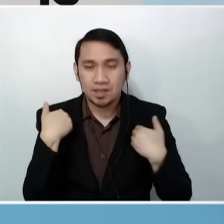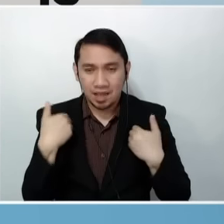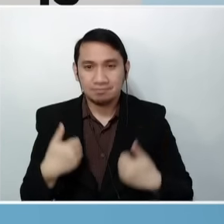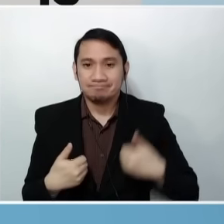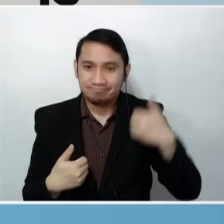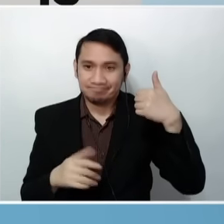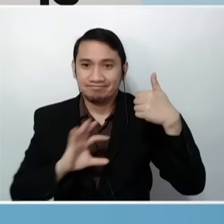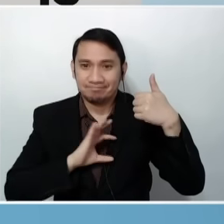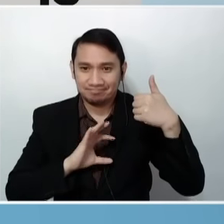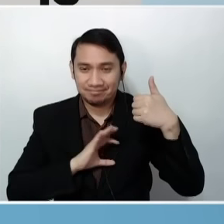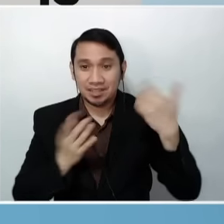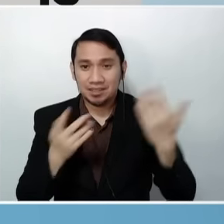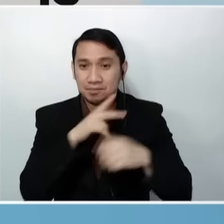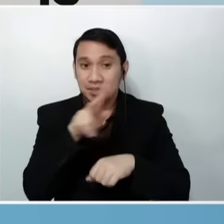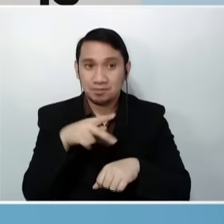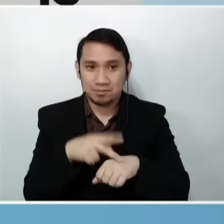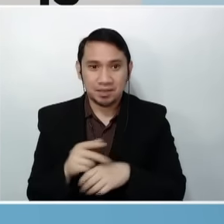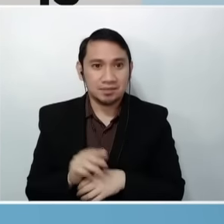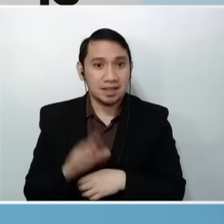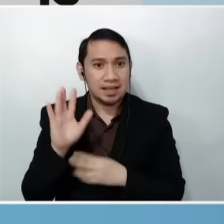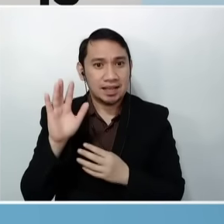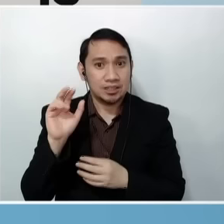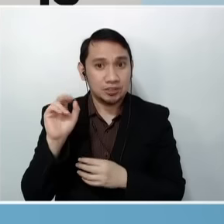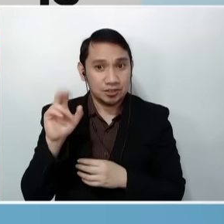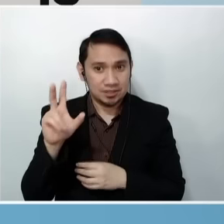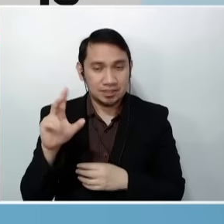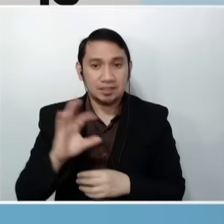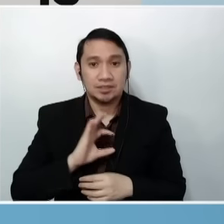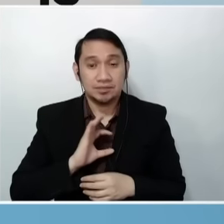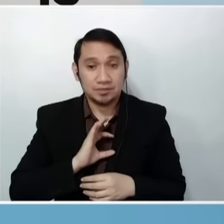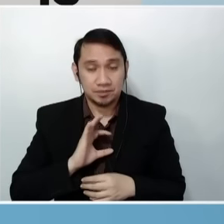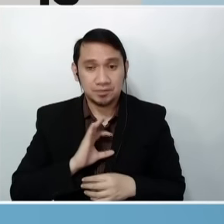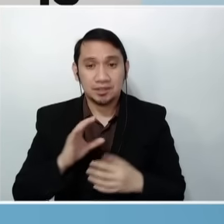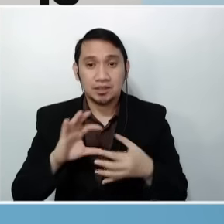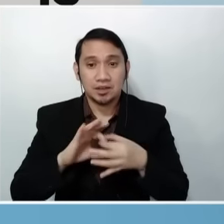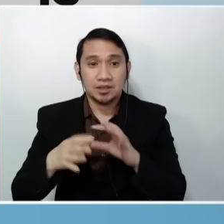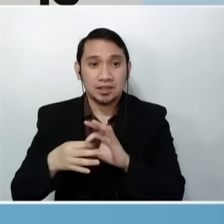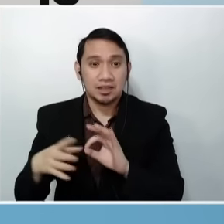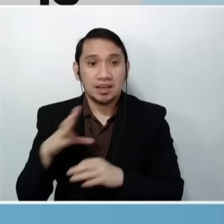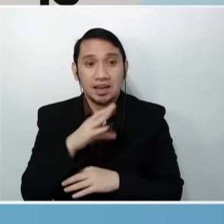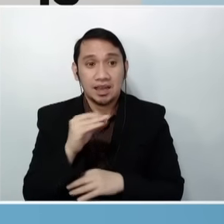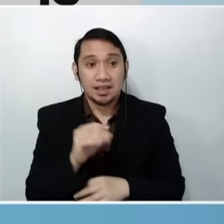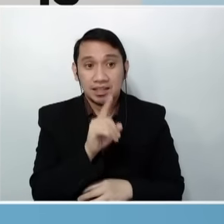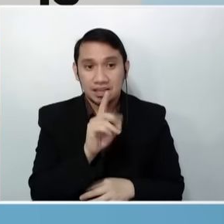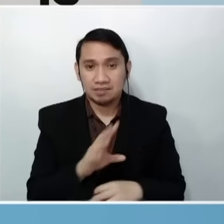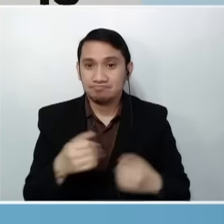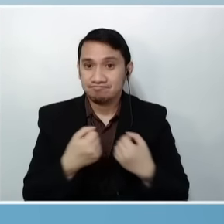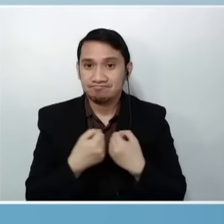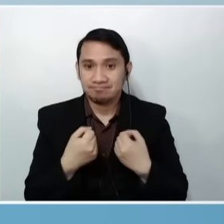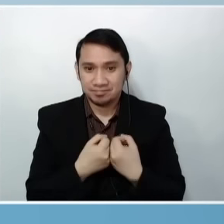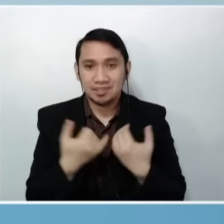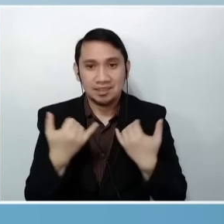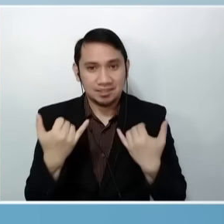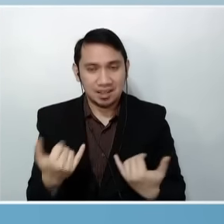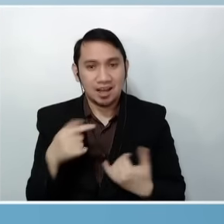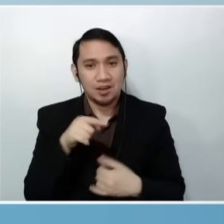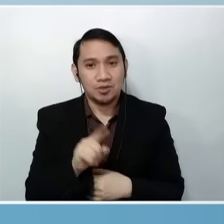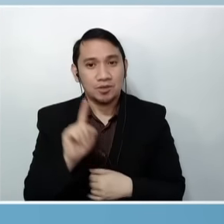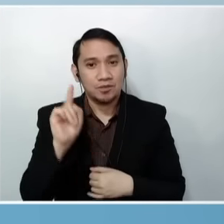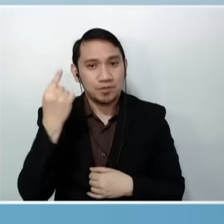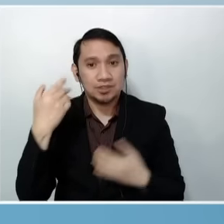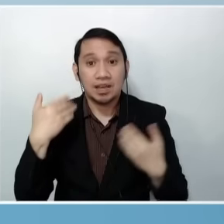medals. 13 na ang Olympic medals ng Pilipinas at higit kalahati ay sa boxing. Ngayong taon, ang unang beses